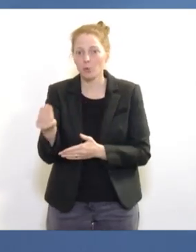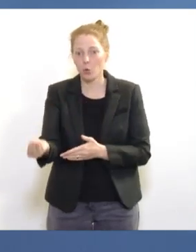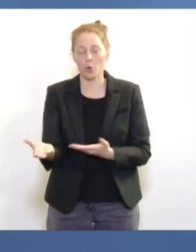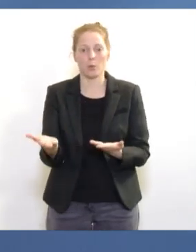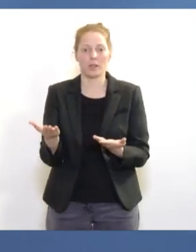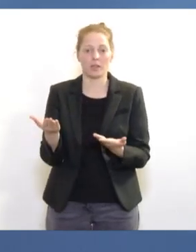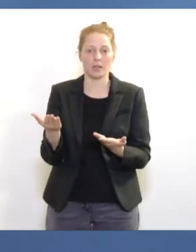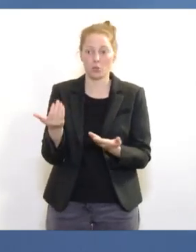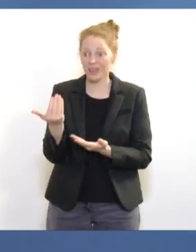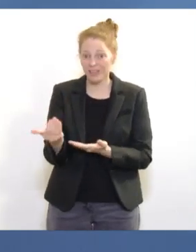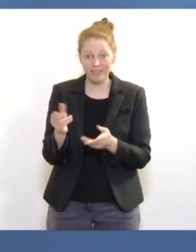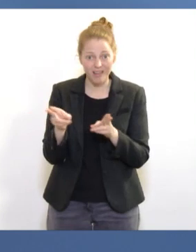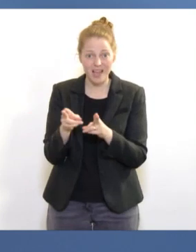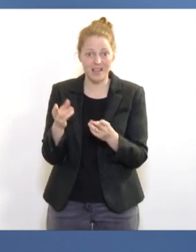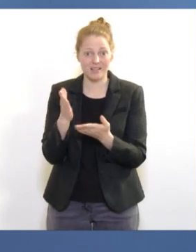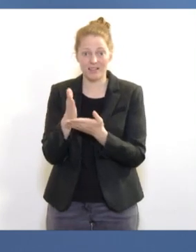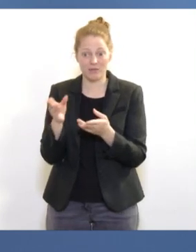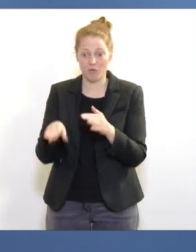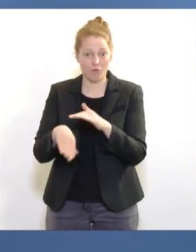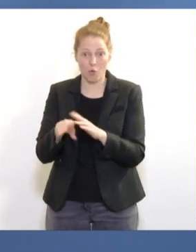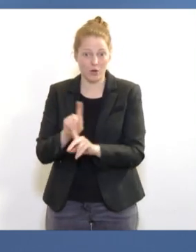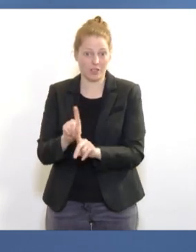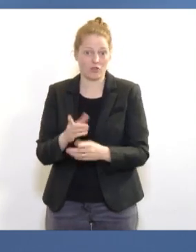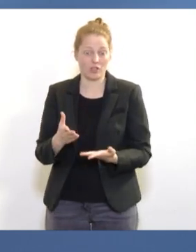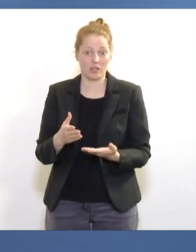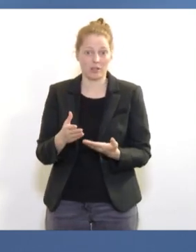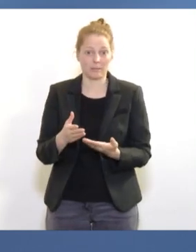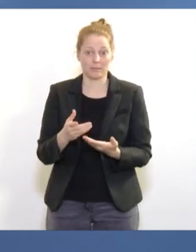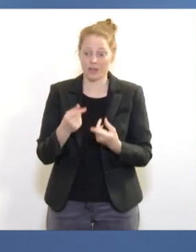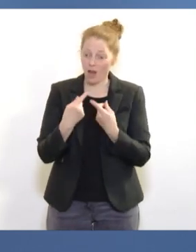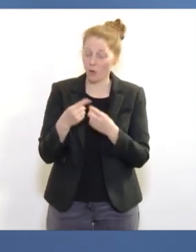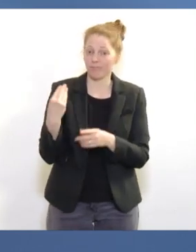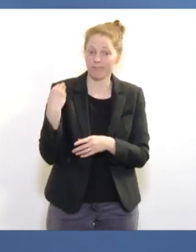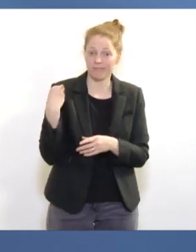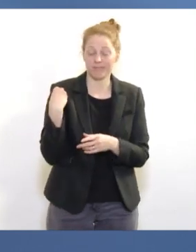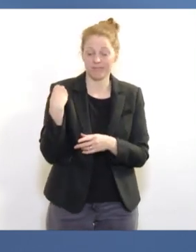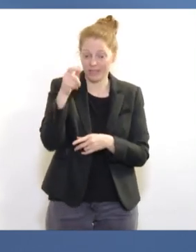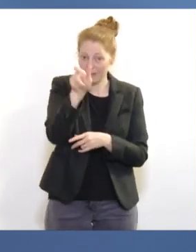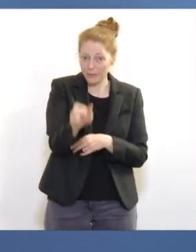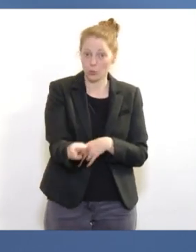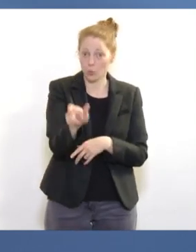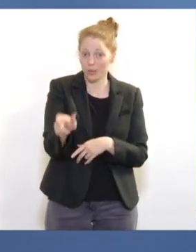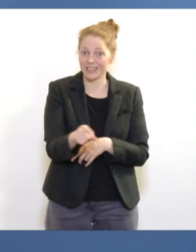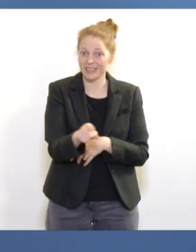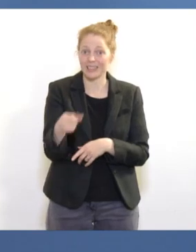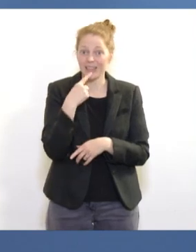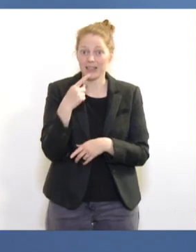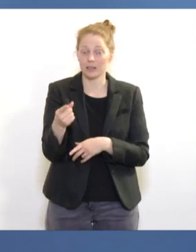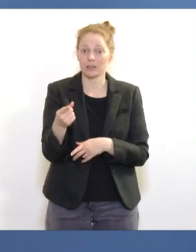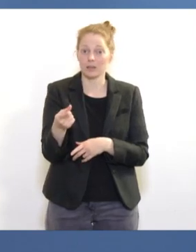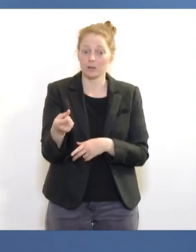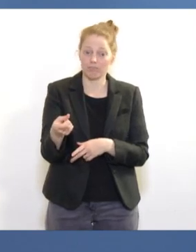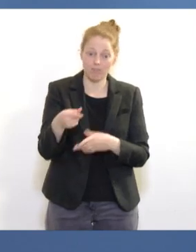von der Indemnität, die ihnen zusteht, weil wir Meldungen kriegen von Salarien, die abgefordert sind, schaffen zu